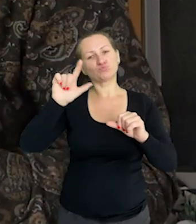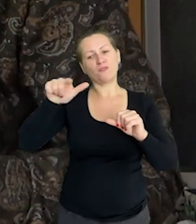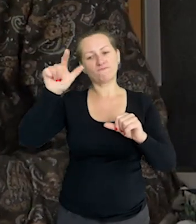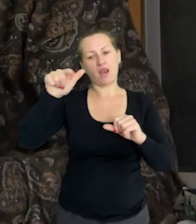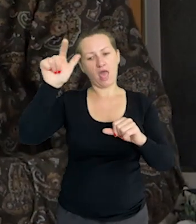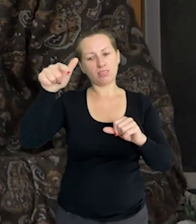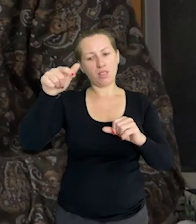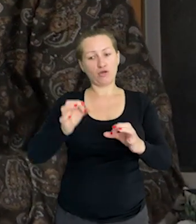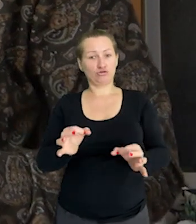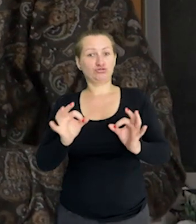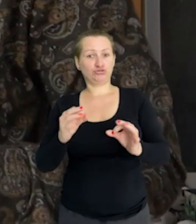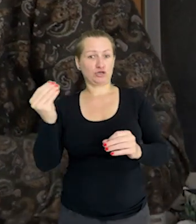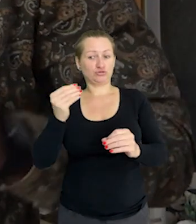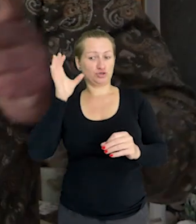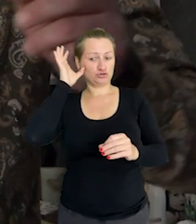dwa lata.